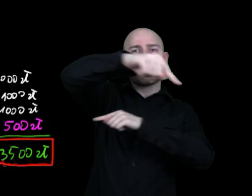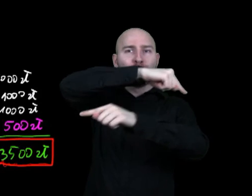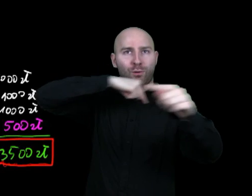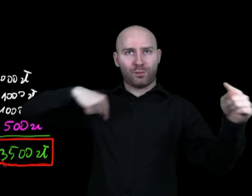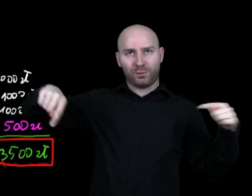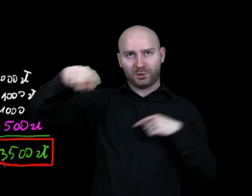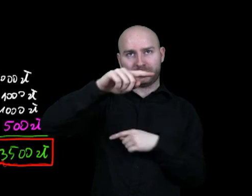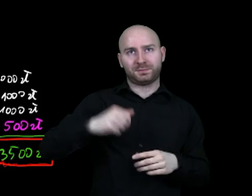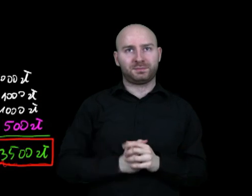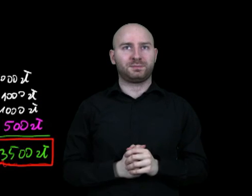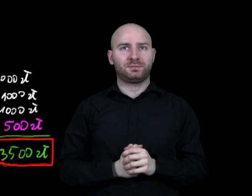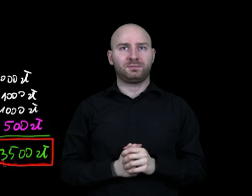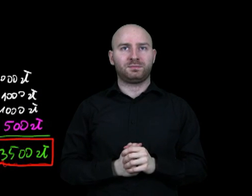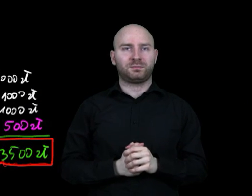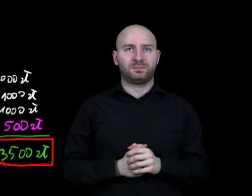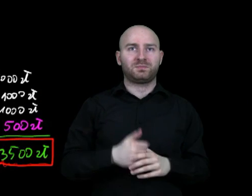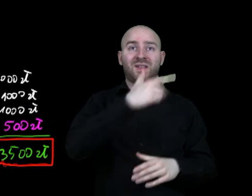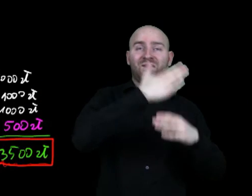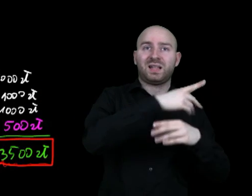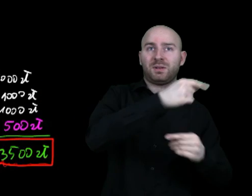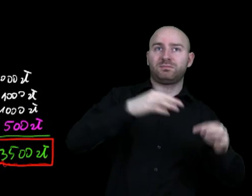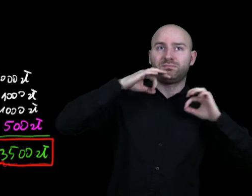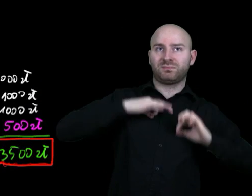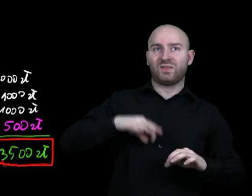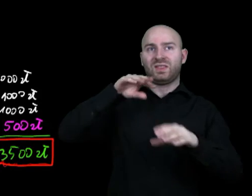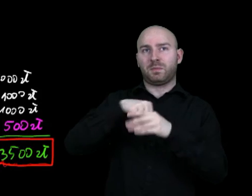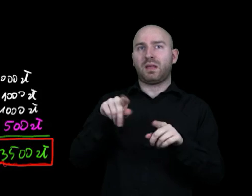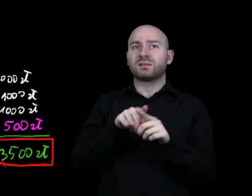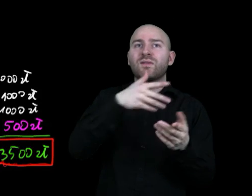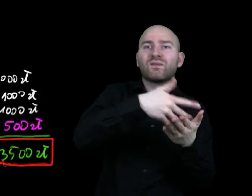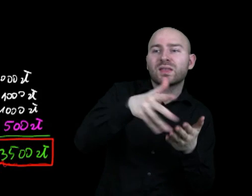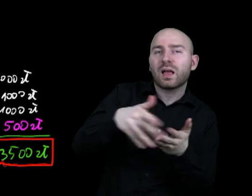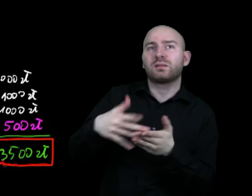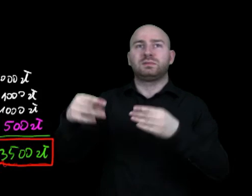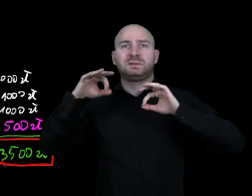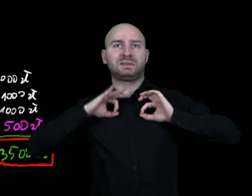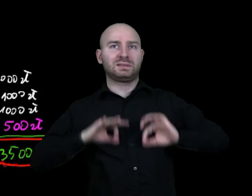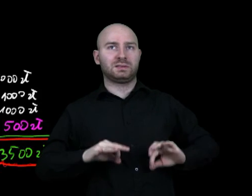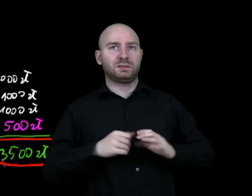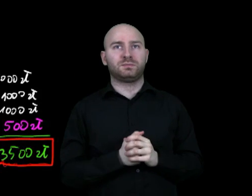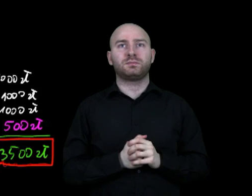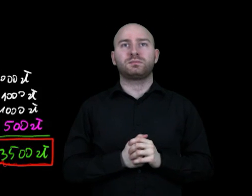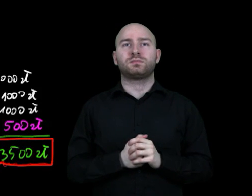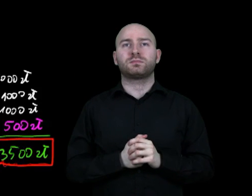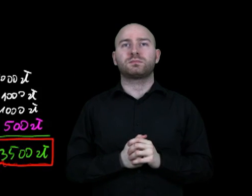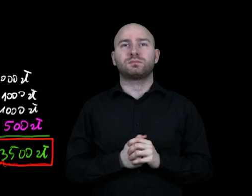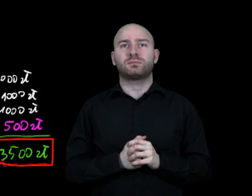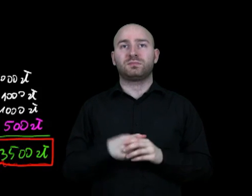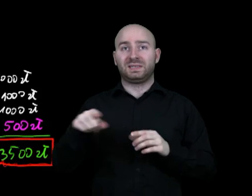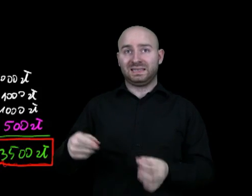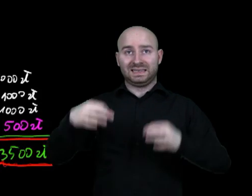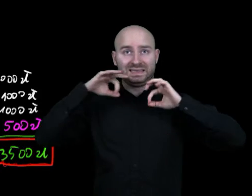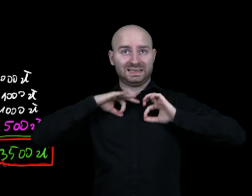firmy. Natomiast przychód firmy zmienia się w wydatki i zysk. Niewydana część przychodu stanowi